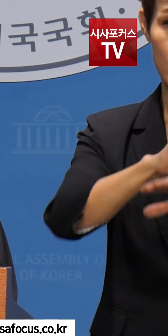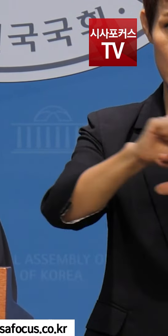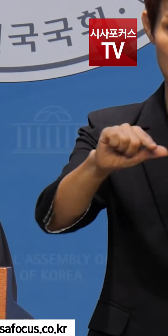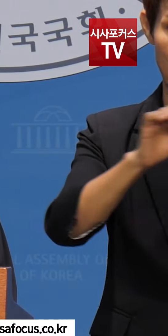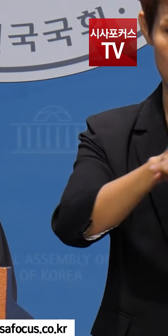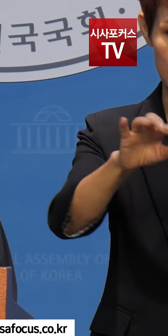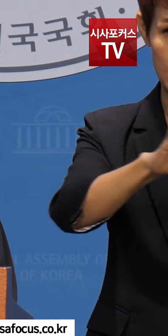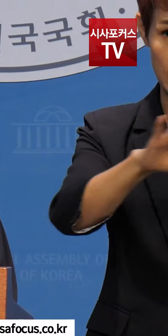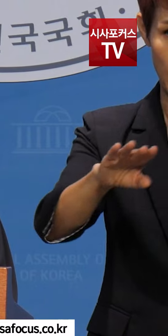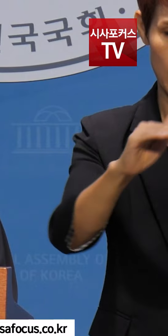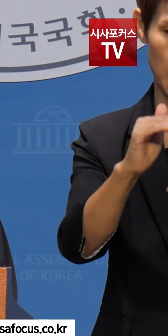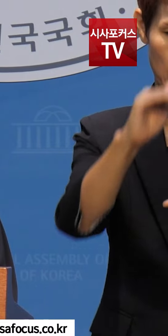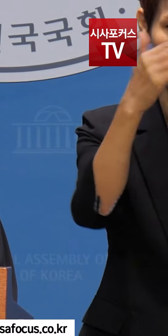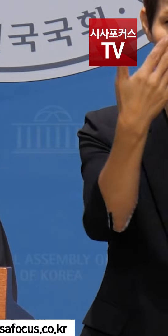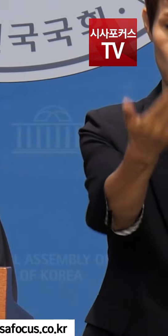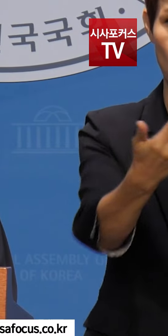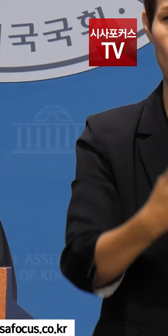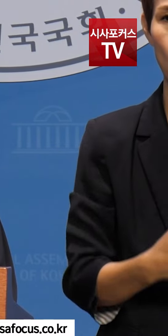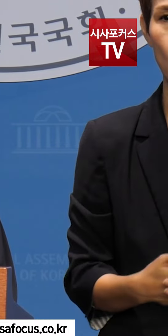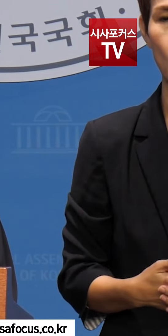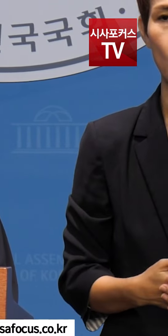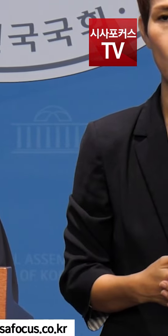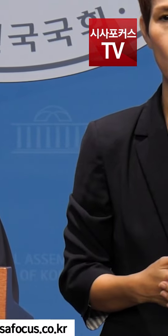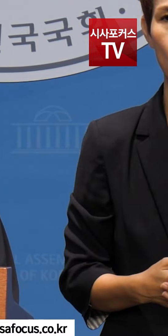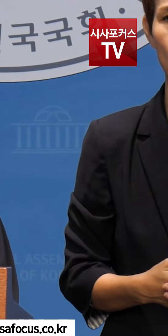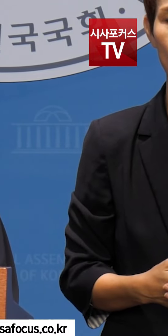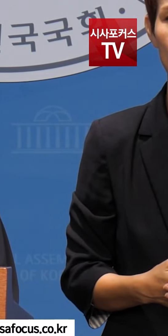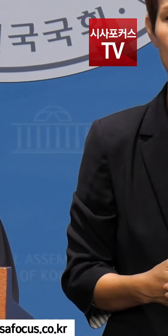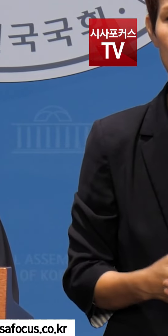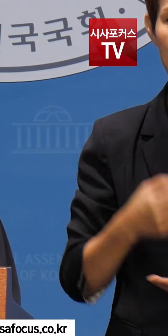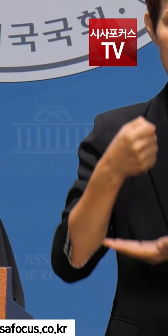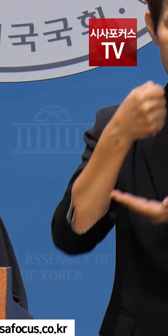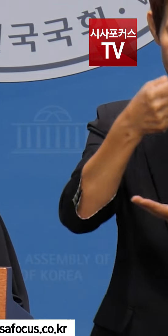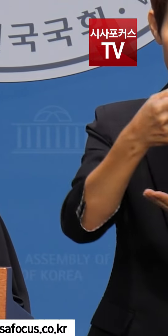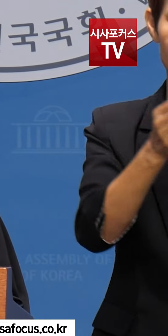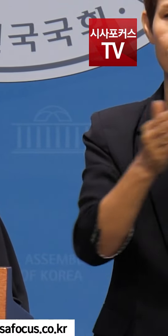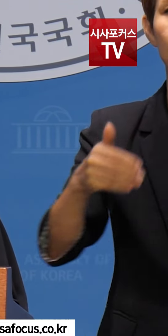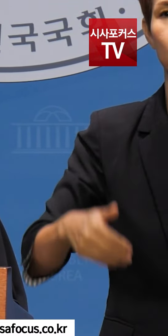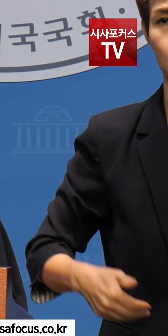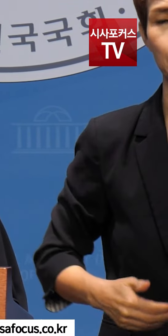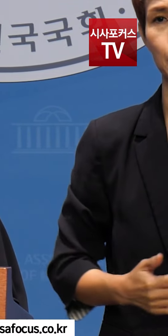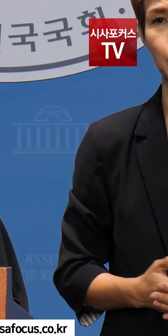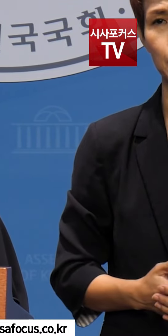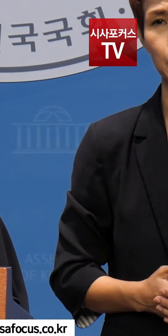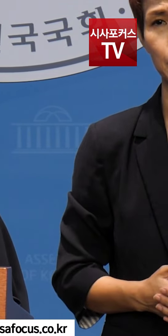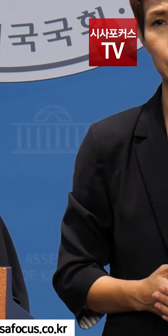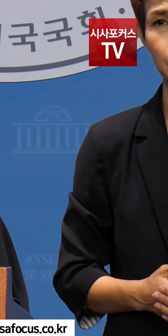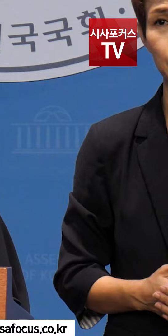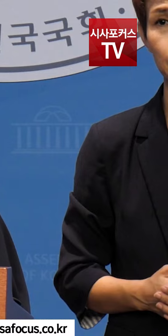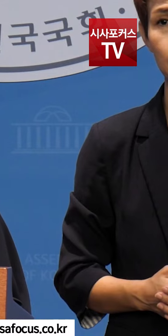지방교부세율을 상향하고 소멸기금과 균특회계기금을 확충해야 합니다.